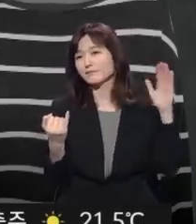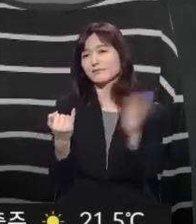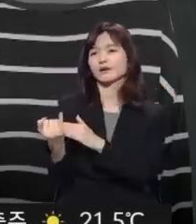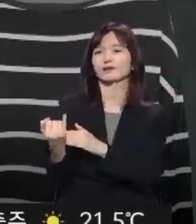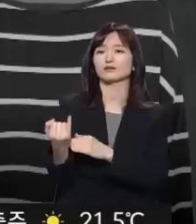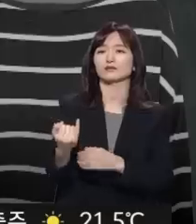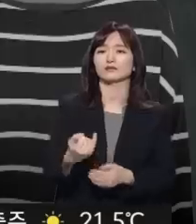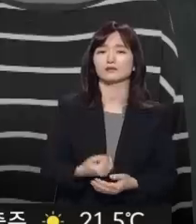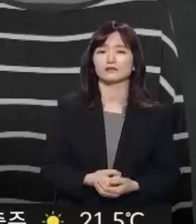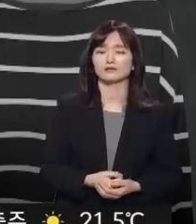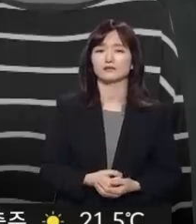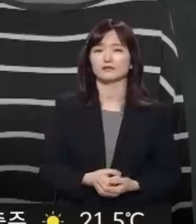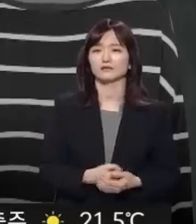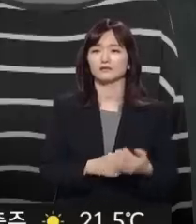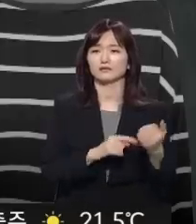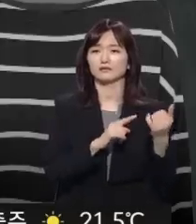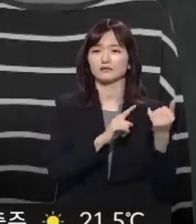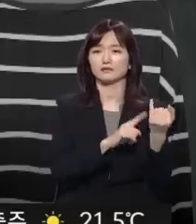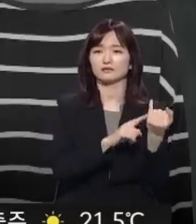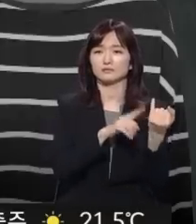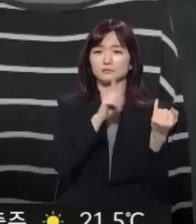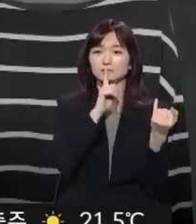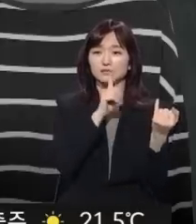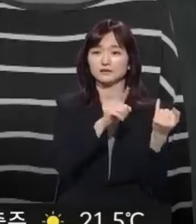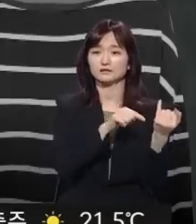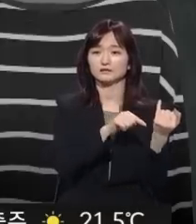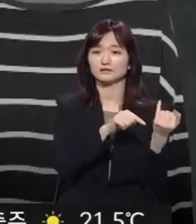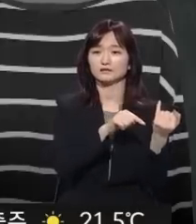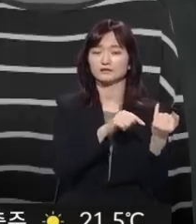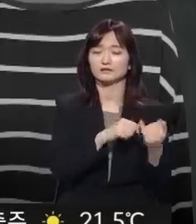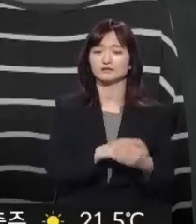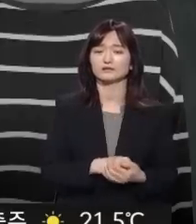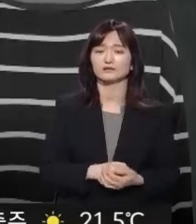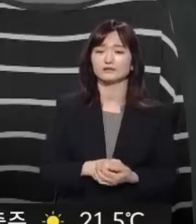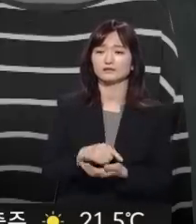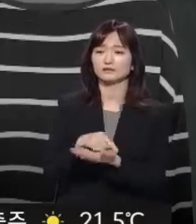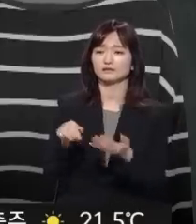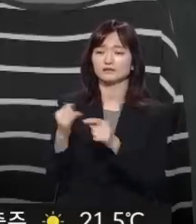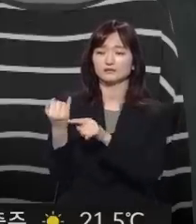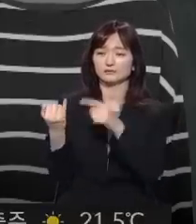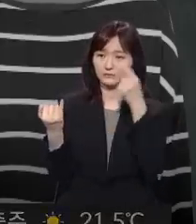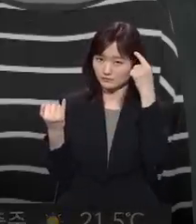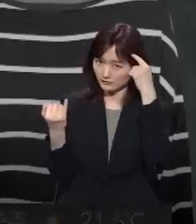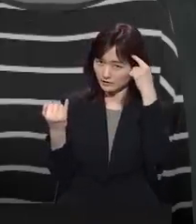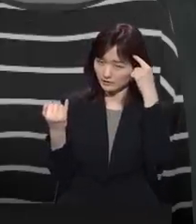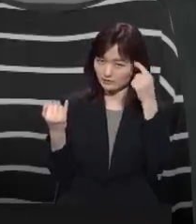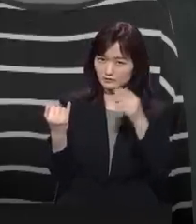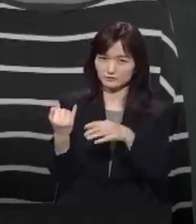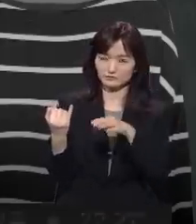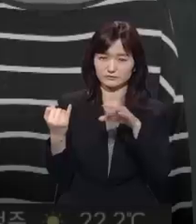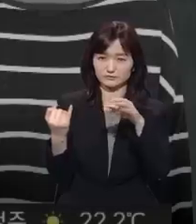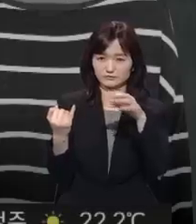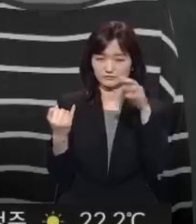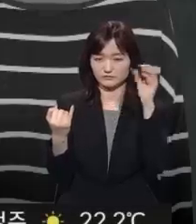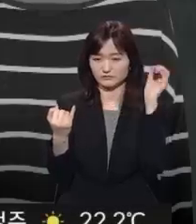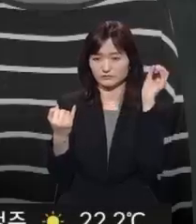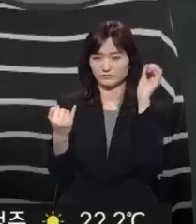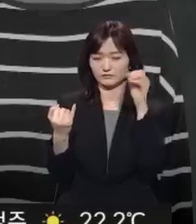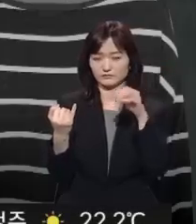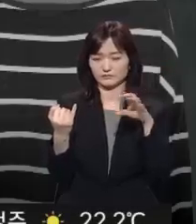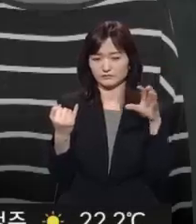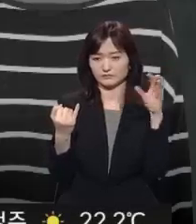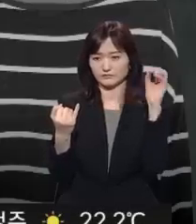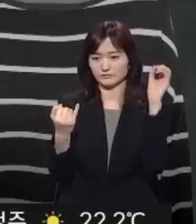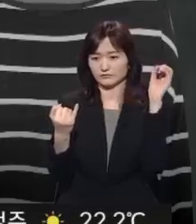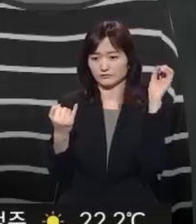있는데 가해자는 뭐라고 주장하냐면 가해자 한 명이 그 피해자 머리 위에서 쿠션을 흔들었는데 실수로 터졌다.